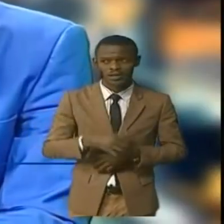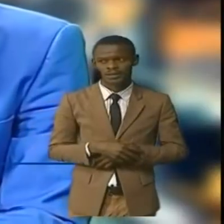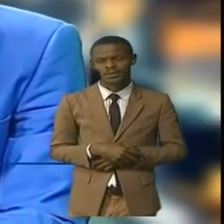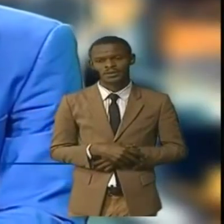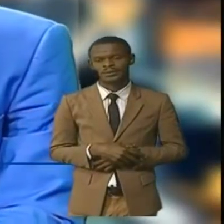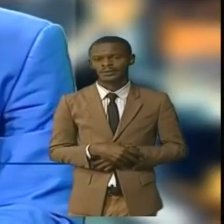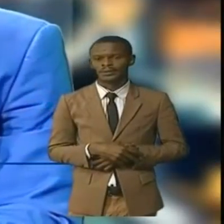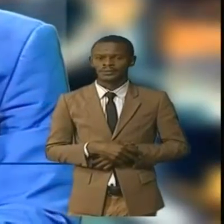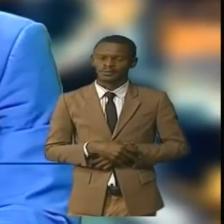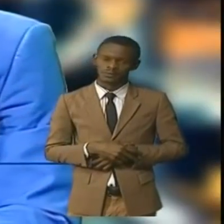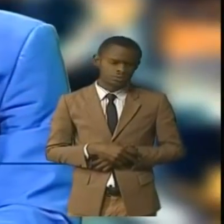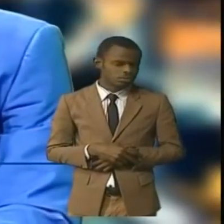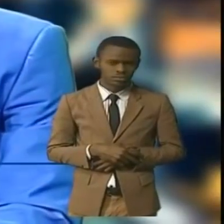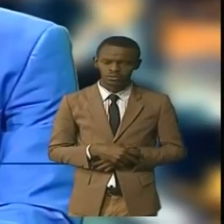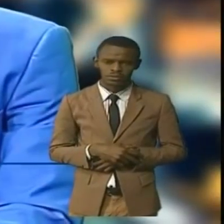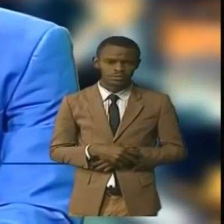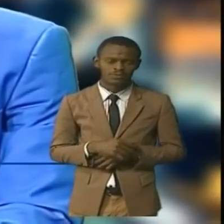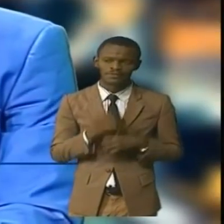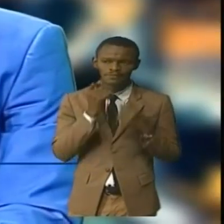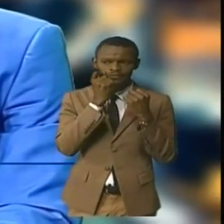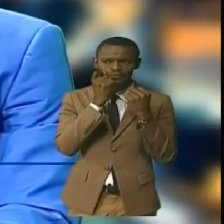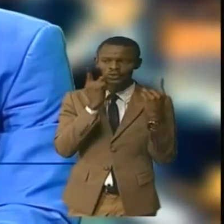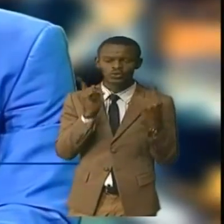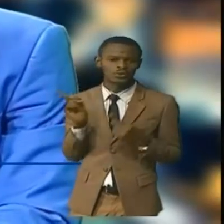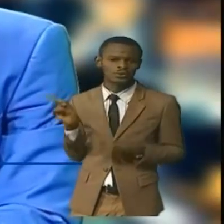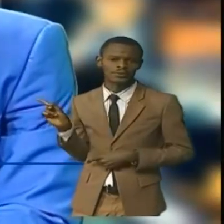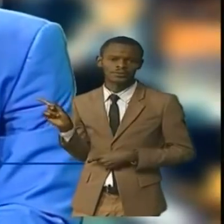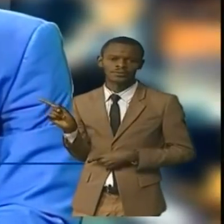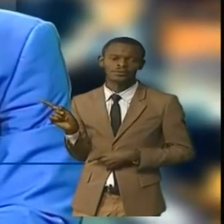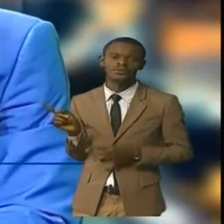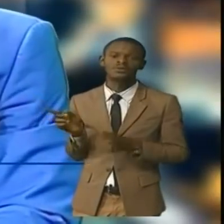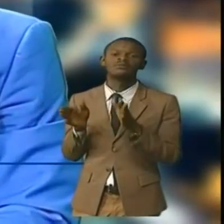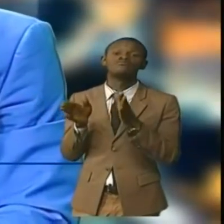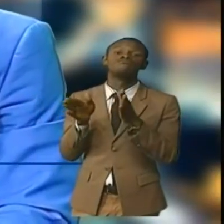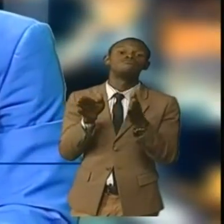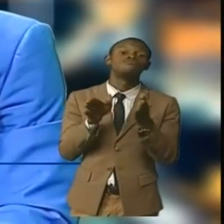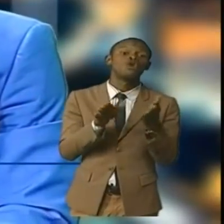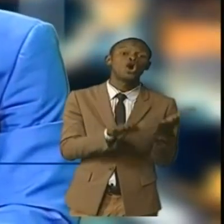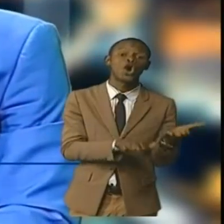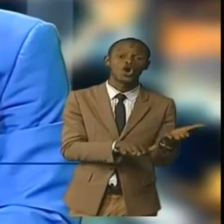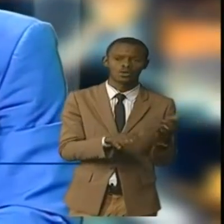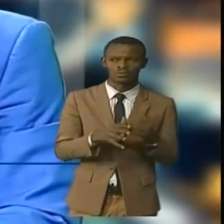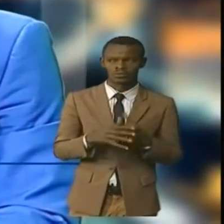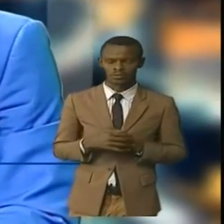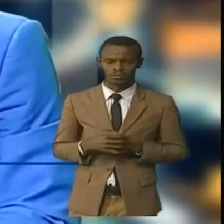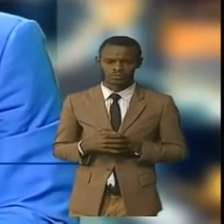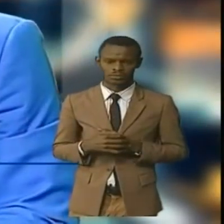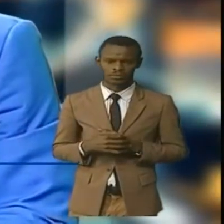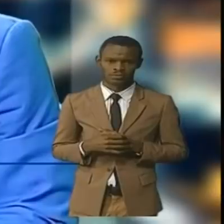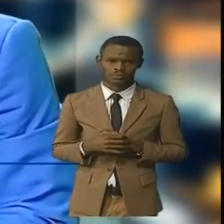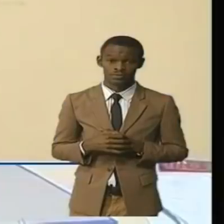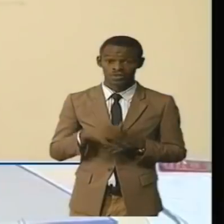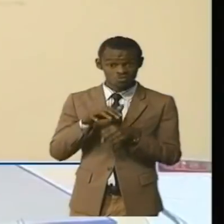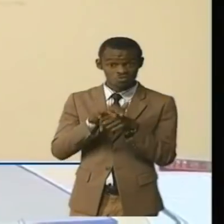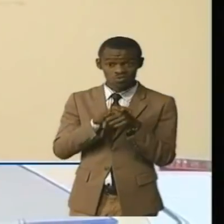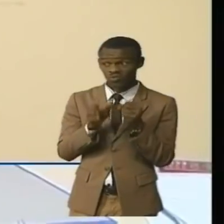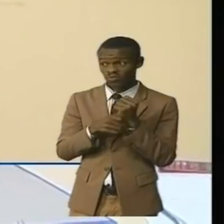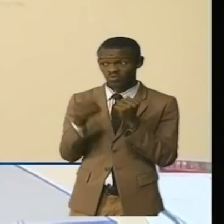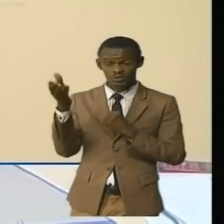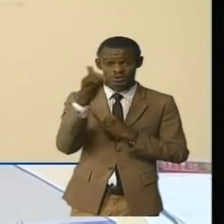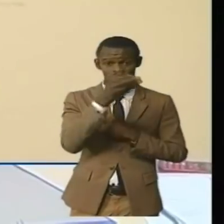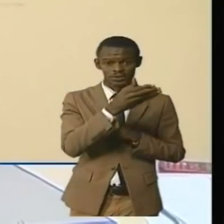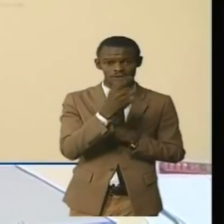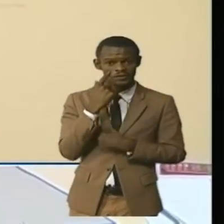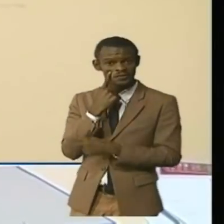de téléspectateurs de la Radio-Télévision nationale congolaise qui s'en étaient accommodés et habitués pendant plusieurs décennies à travers de